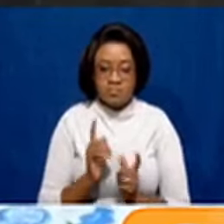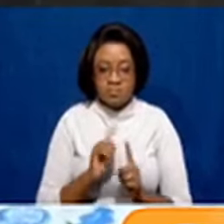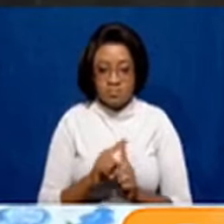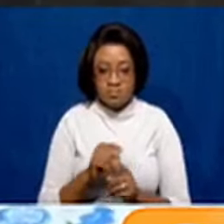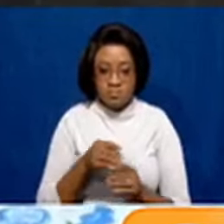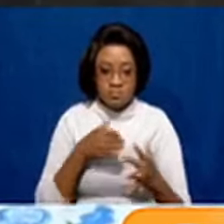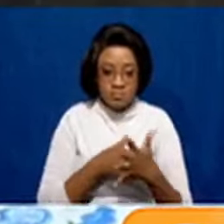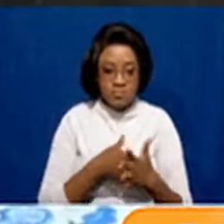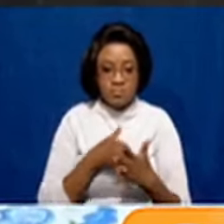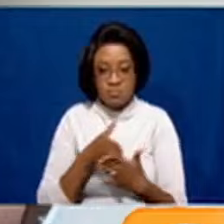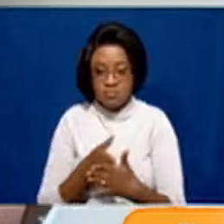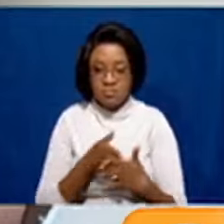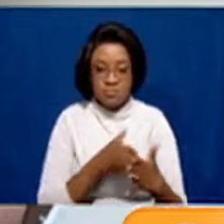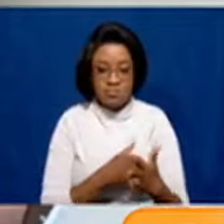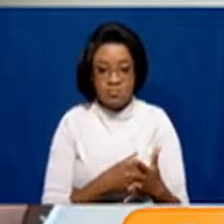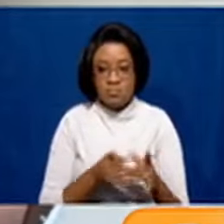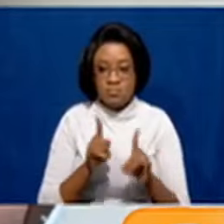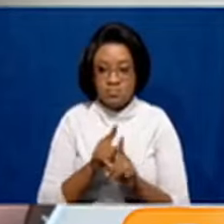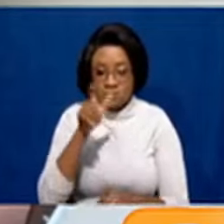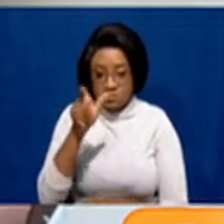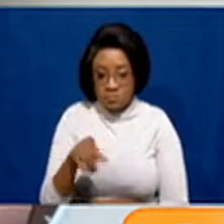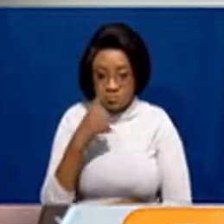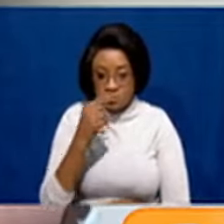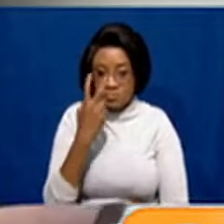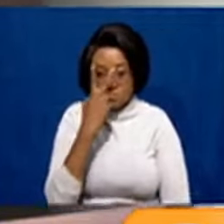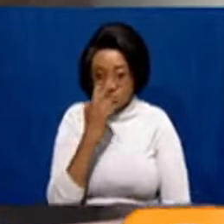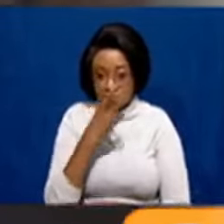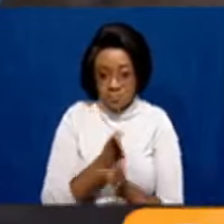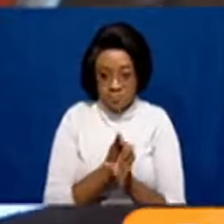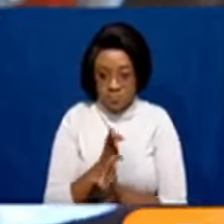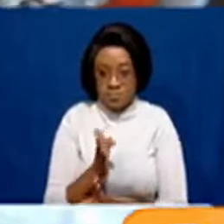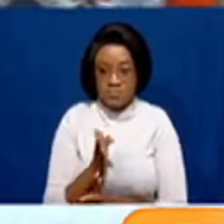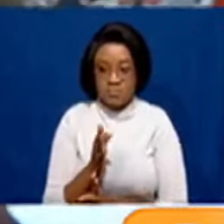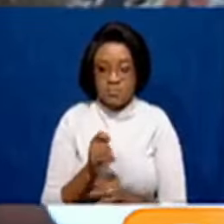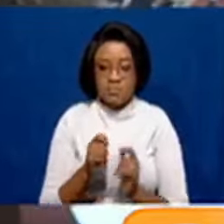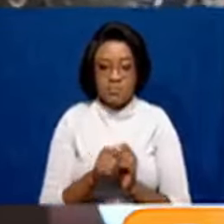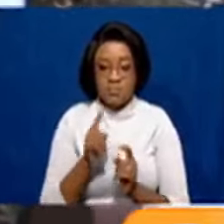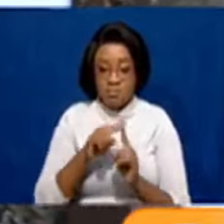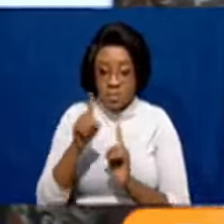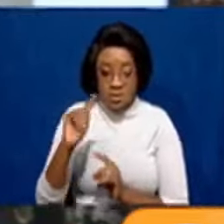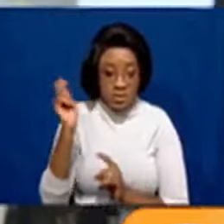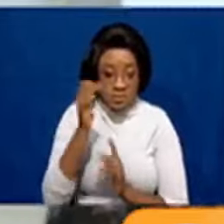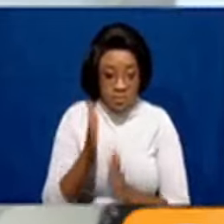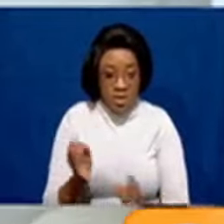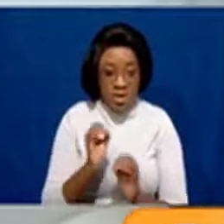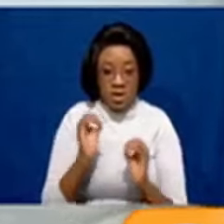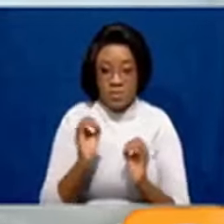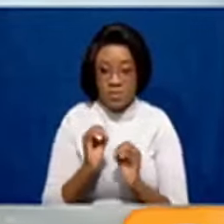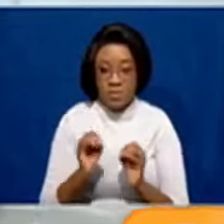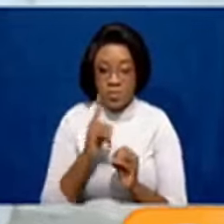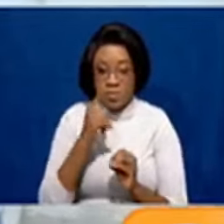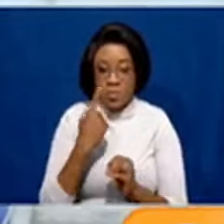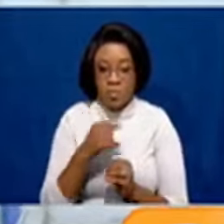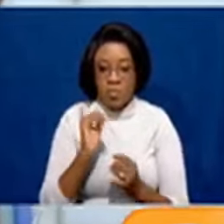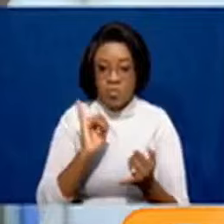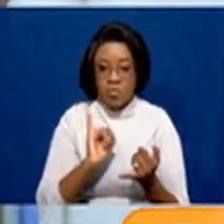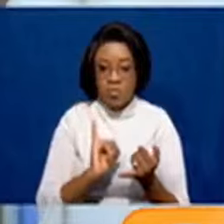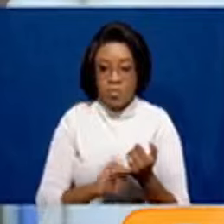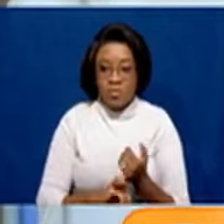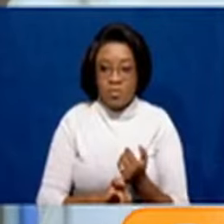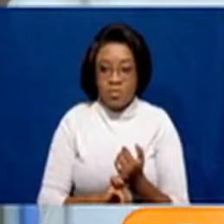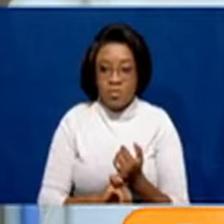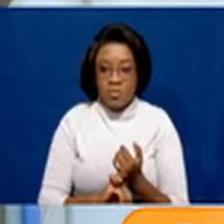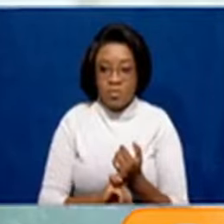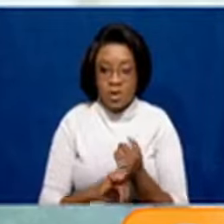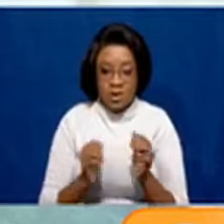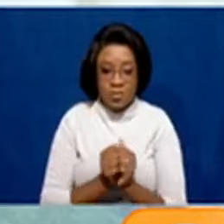walipata vizingiti huku jamaa anayedaiwa kuwa mshukiwa mkuu na raia wa kigeni waliokuwa wamefunga naye ndoa akiondoka